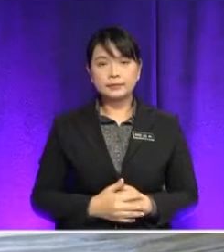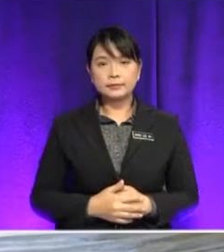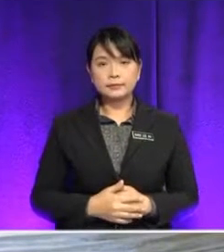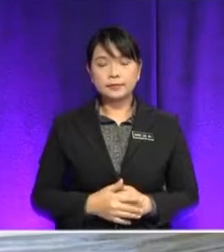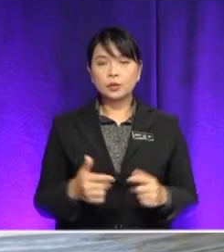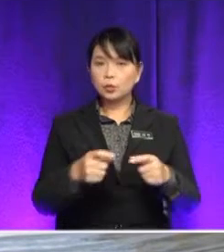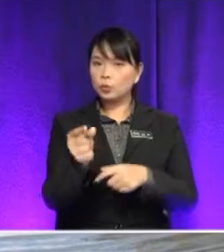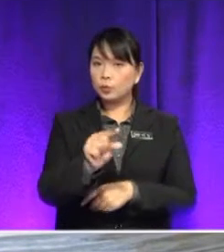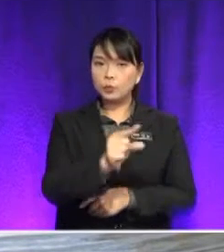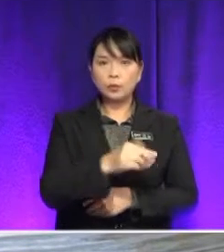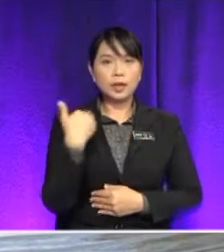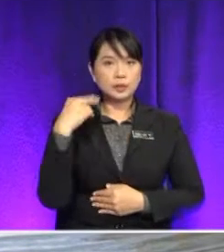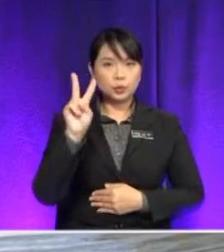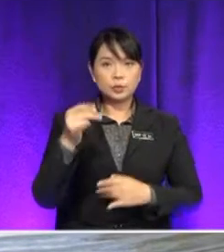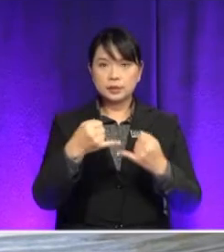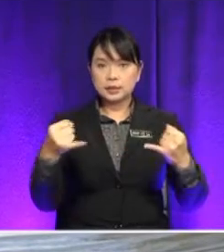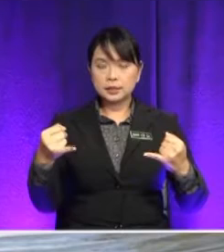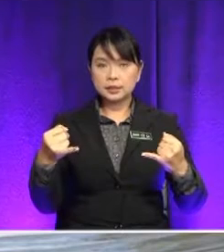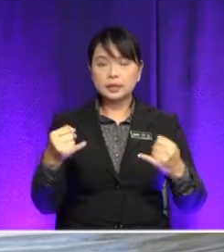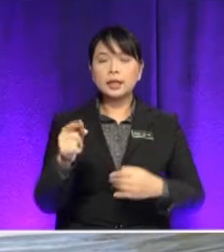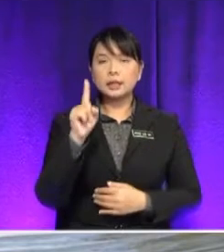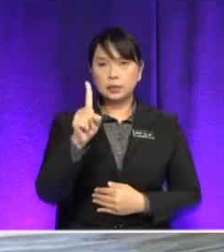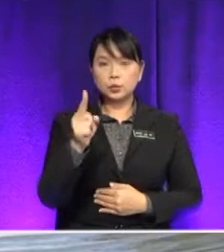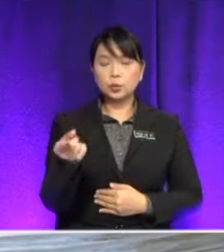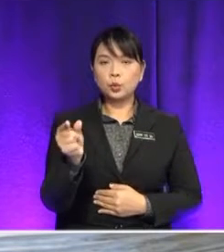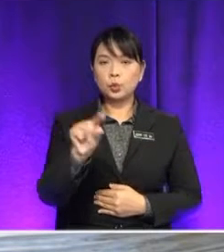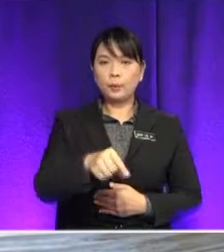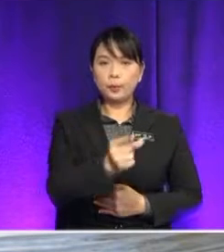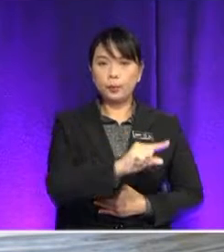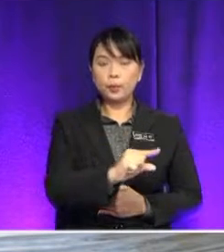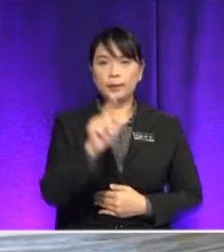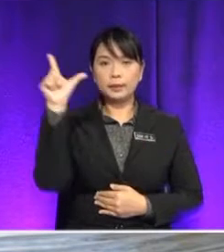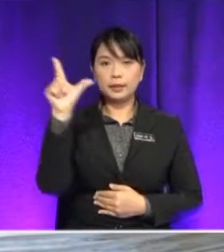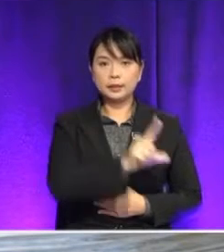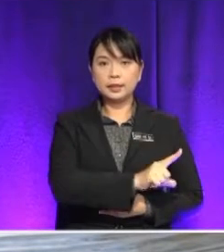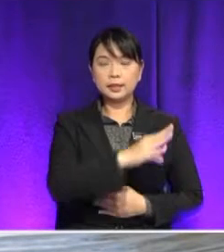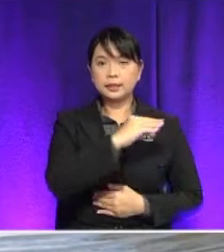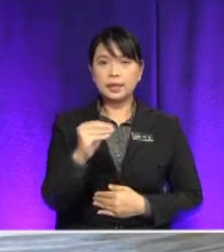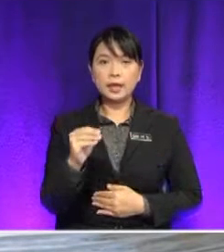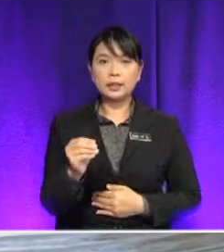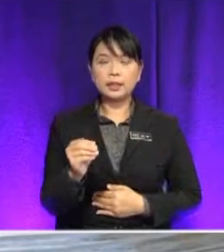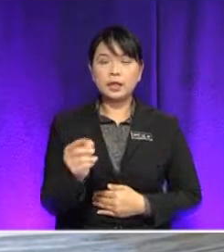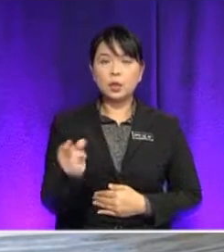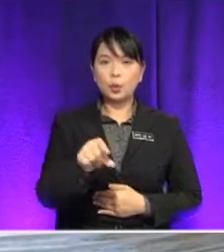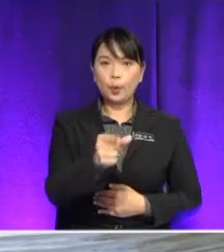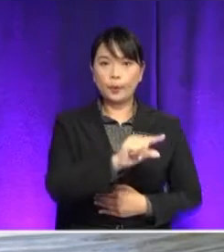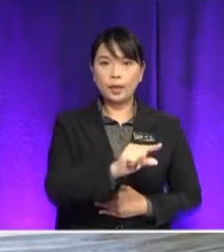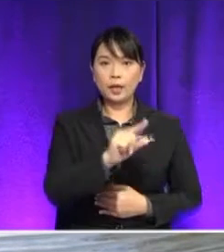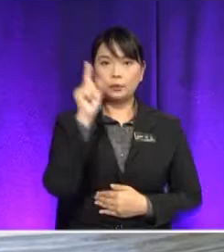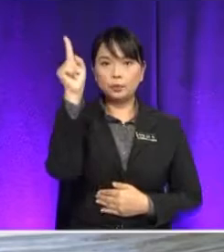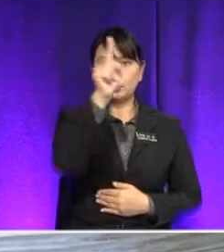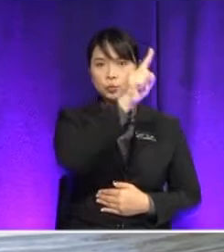diadu agama yang pertamanya dinamakan gelombang melintang dan yang kedua gelombang bujur Oke gelombang melintang adalah